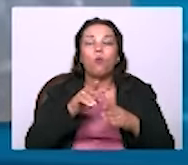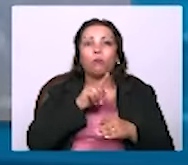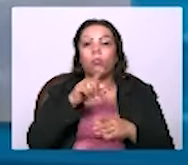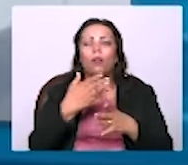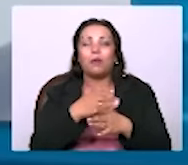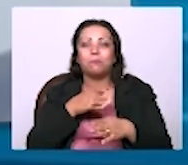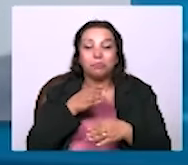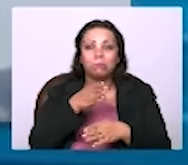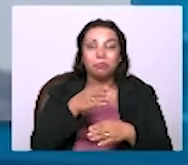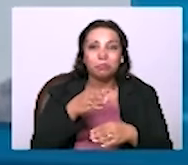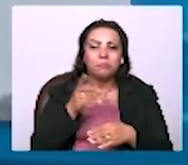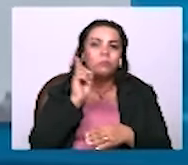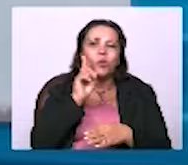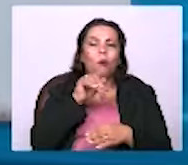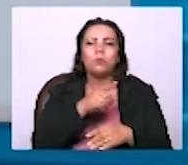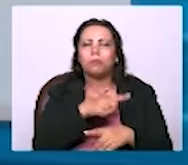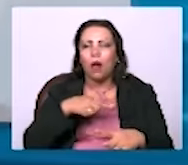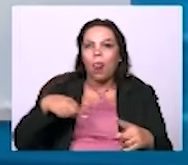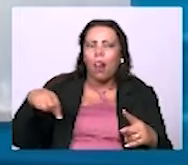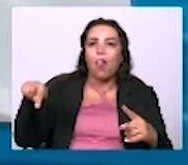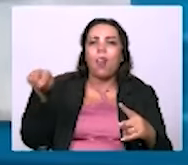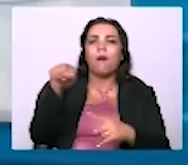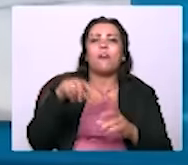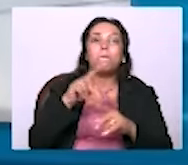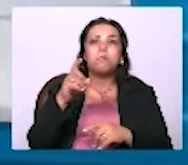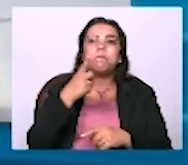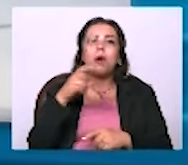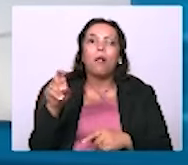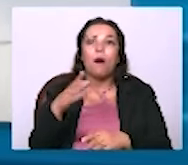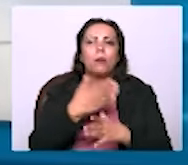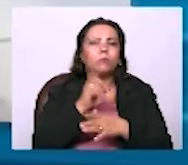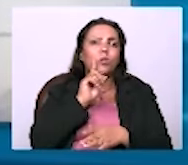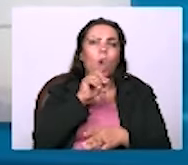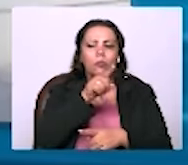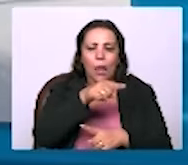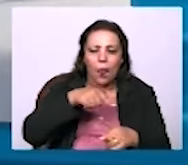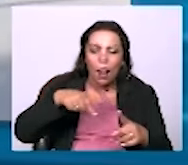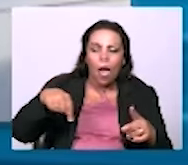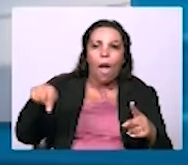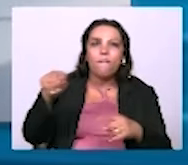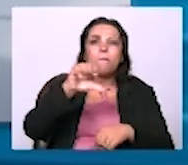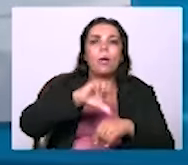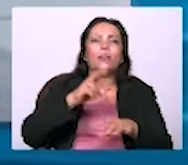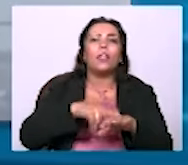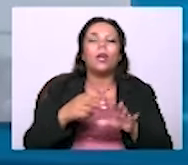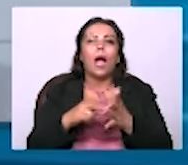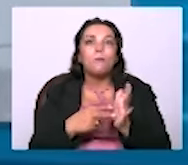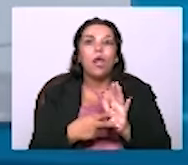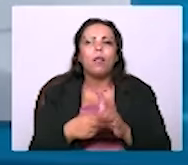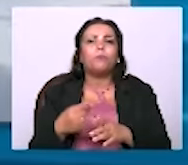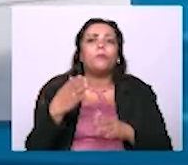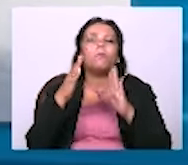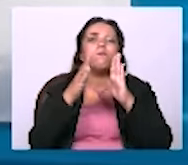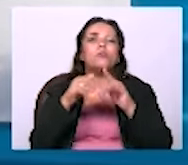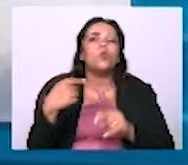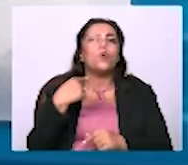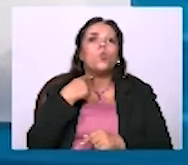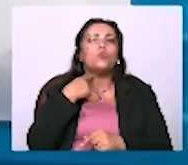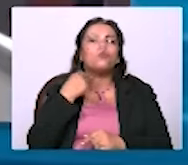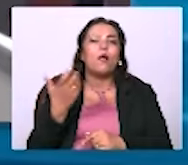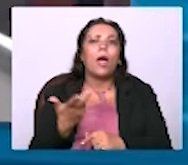بتتجنن في البحر الاحمر وبتل الى مسالك وطرق اخرى ده كلف مصر خسائر تصل الى